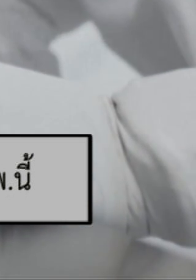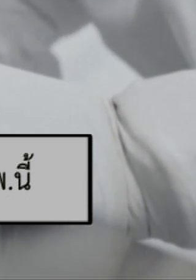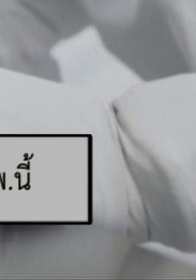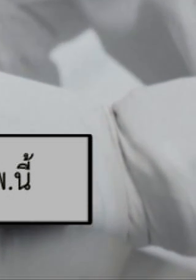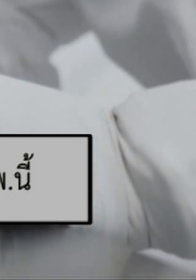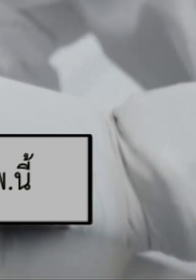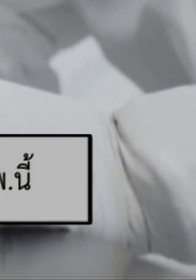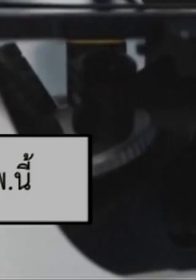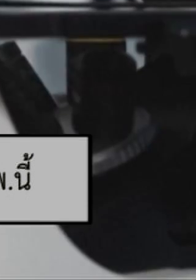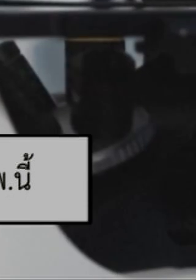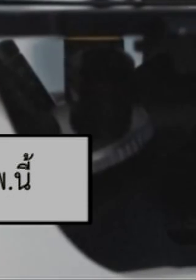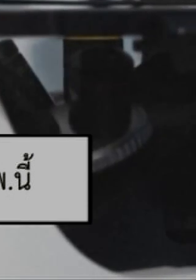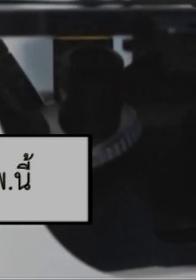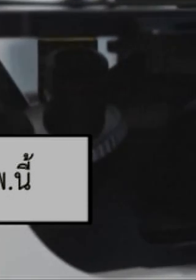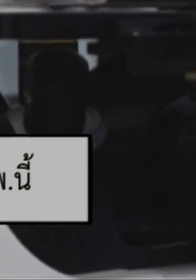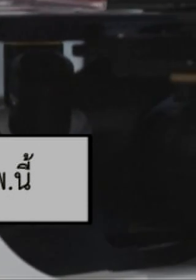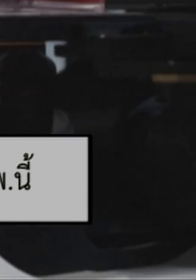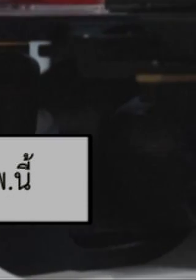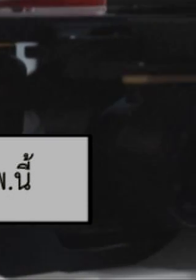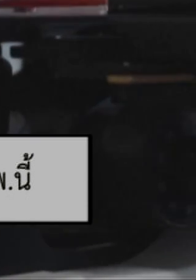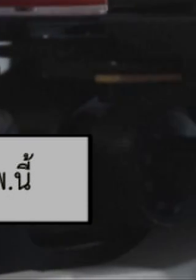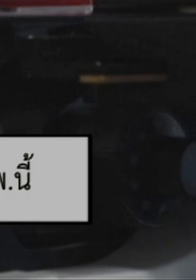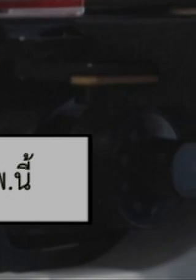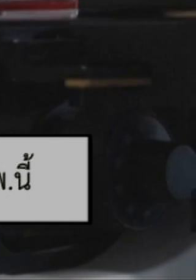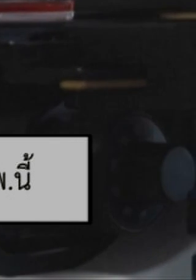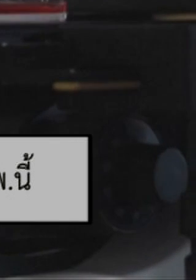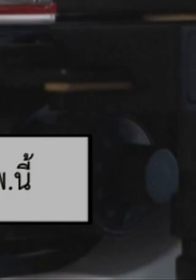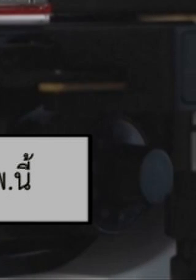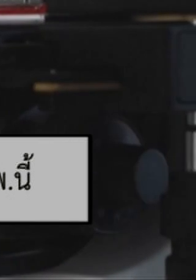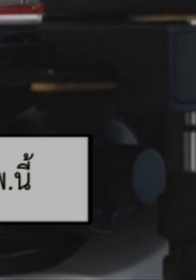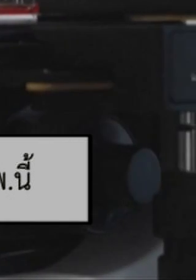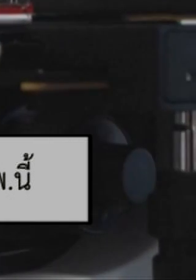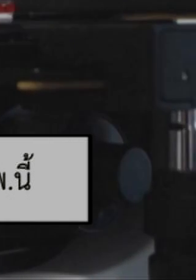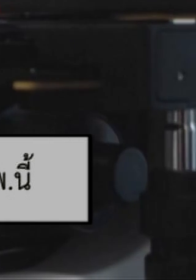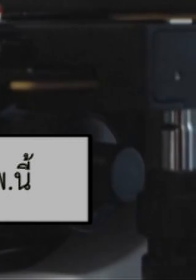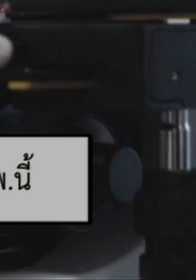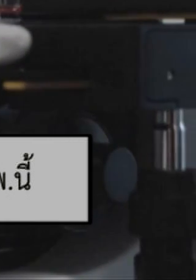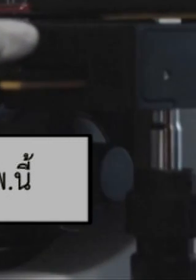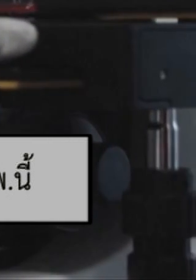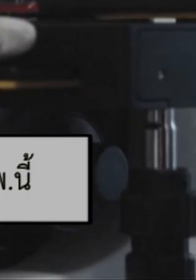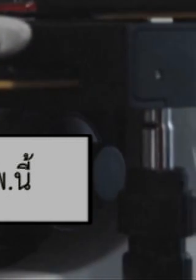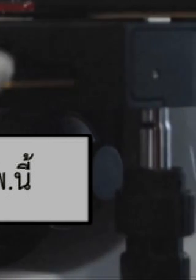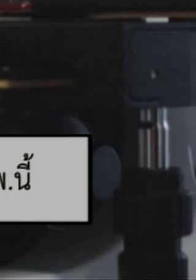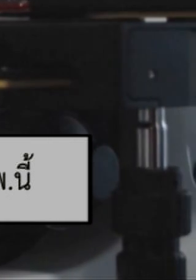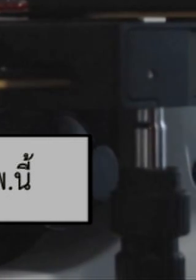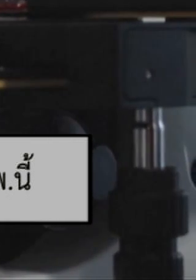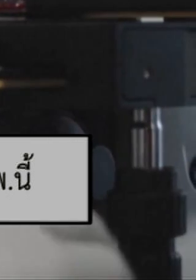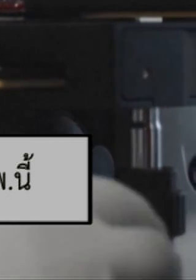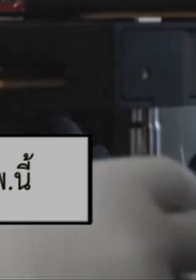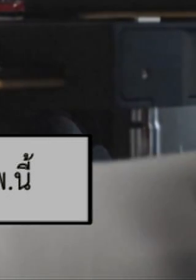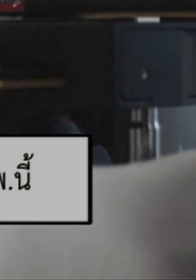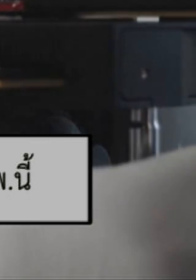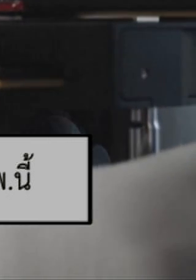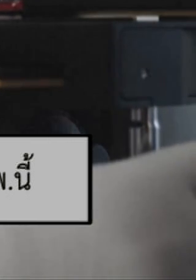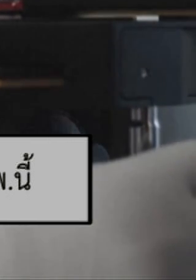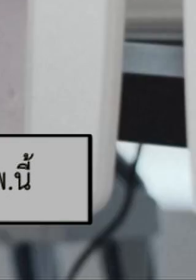ที่ว่ามีประเด็นว่าประเทศนู้นประเทศนี้ฉีดแล้วก็มีคนได้รับผลข้างเคียงมีบางประเทศมีผู้เสียชีวิตนะคะแล้วก็มีการตั้งคำถามนะจากคนไทยด้วยกันเอง